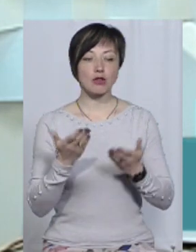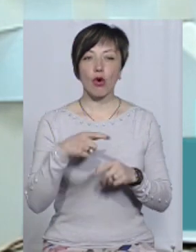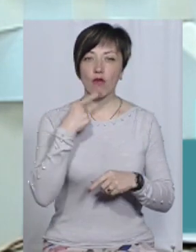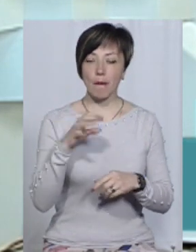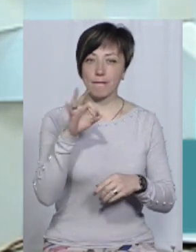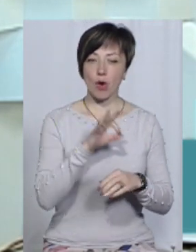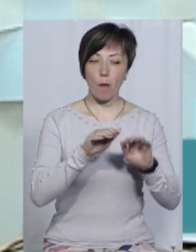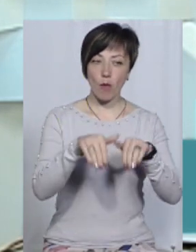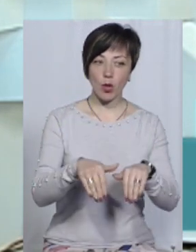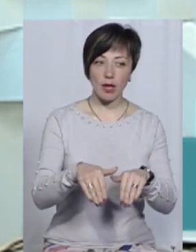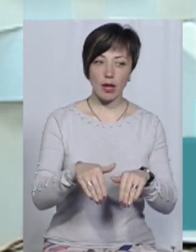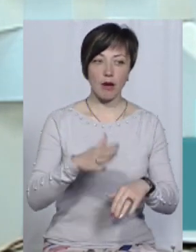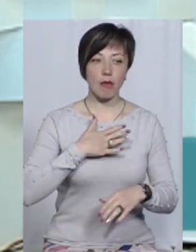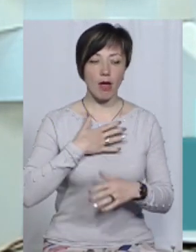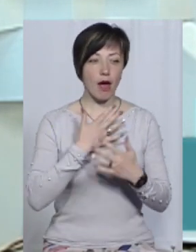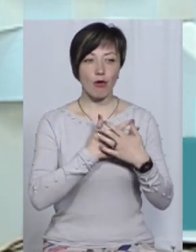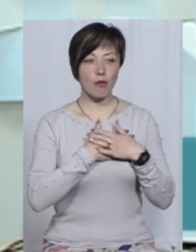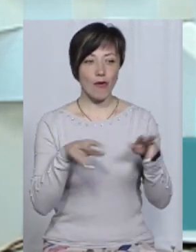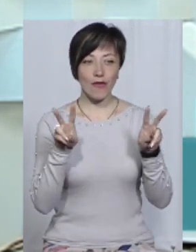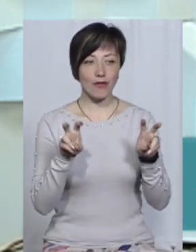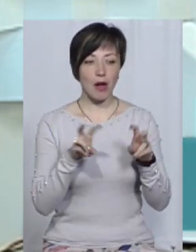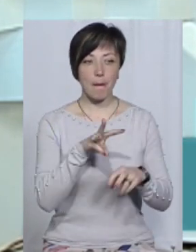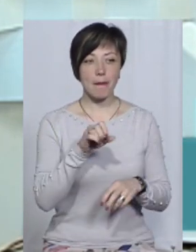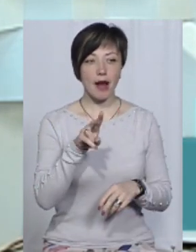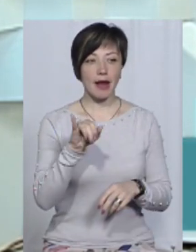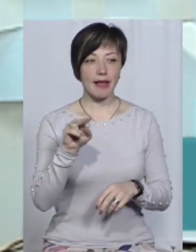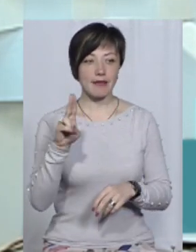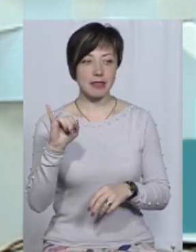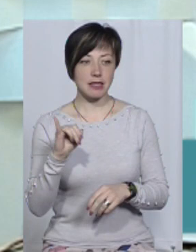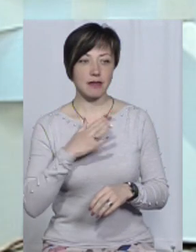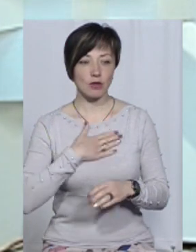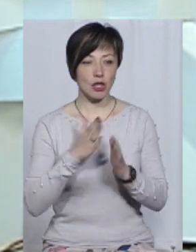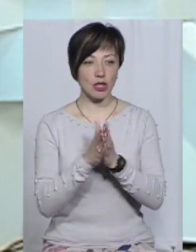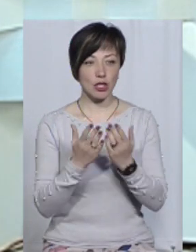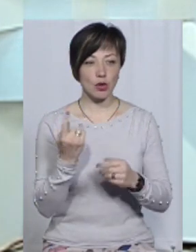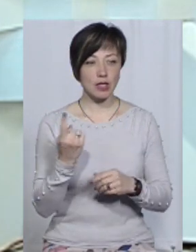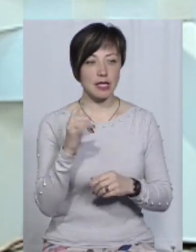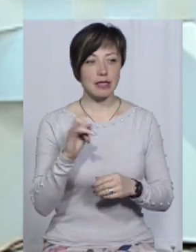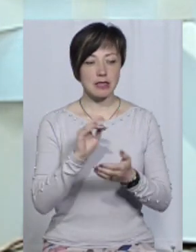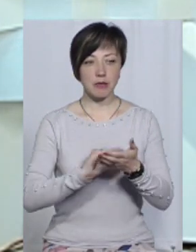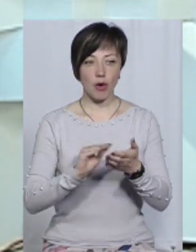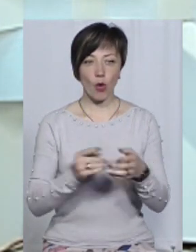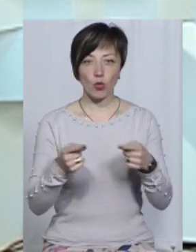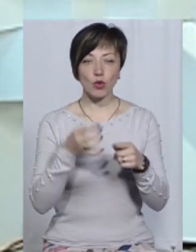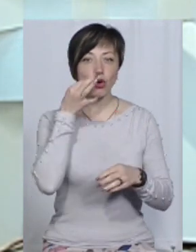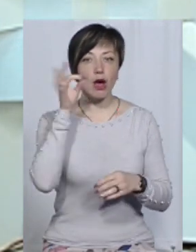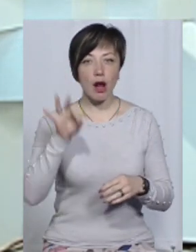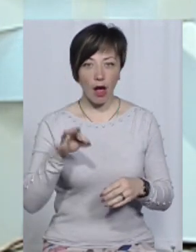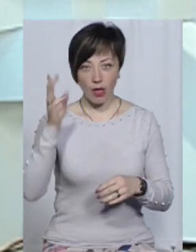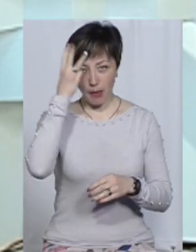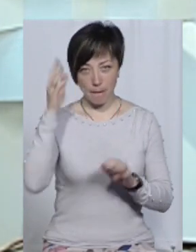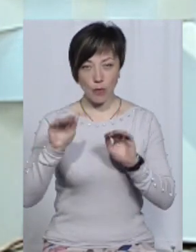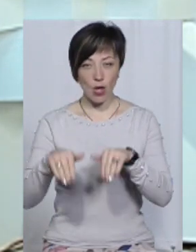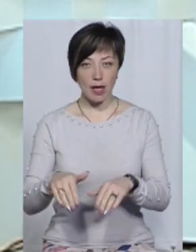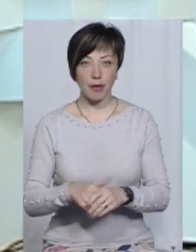говорити про Поділля, то моя любов, звичайно, в Маліївцях. Недаремно я в своїй книзі одній з назвав куточок раю на